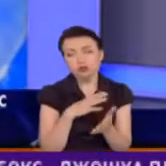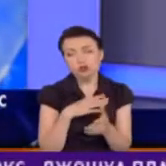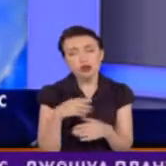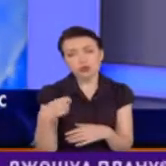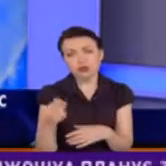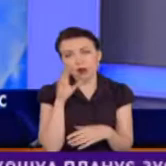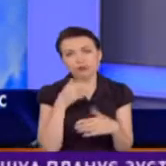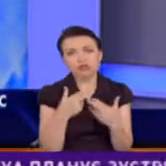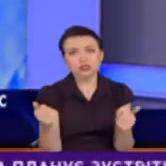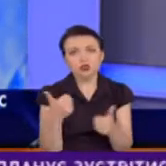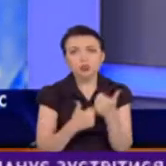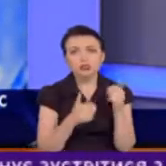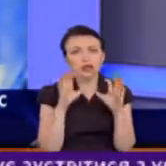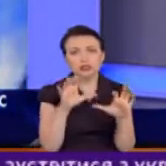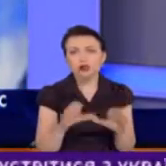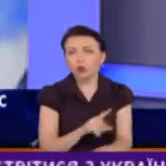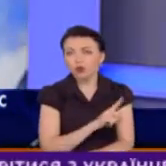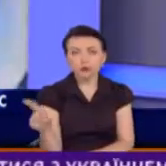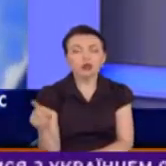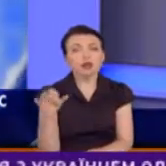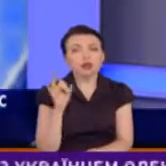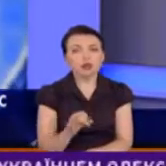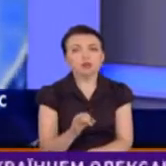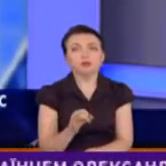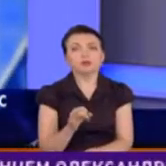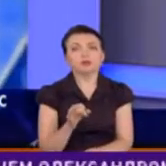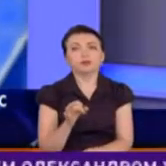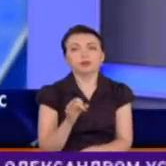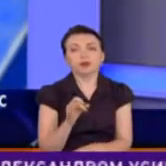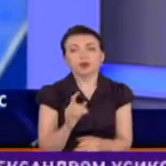визнати конкурс незаконним і